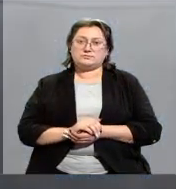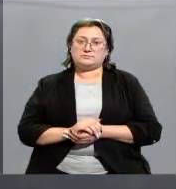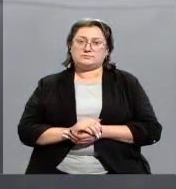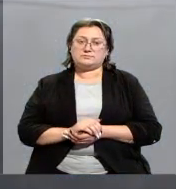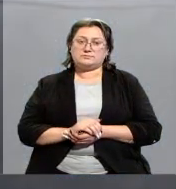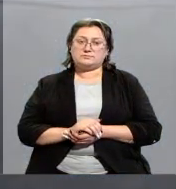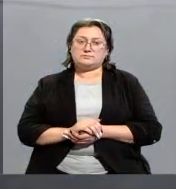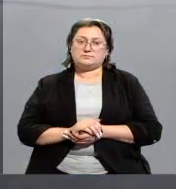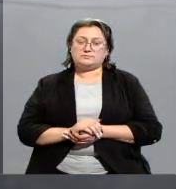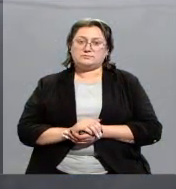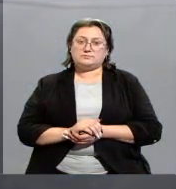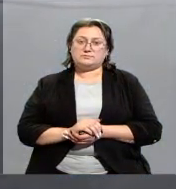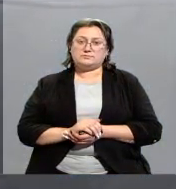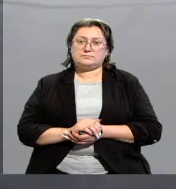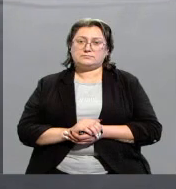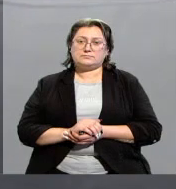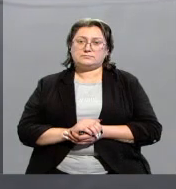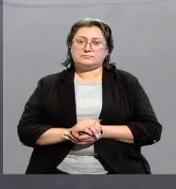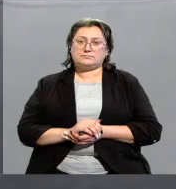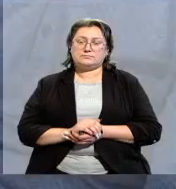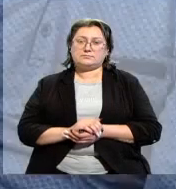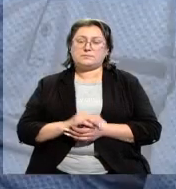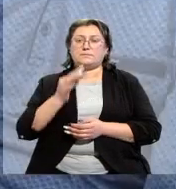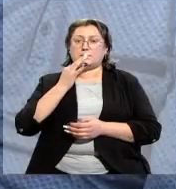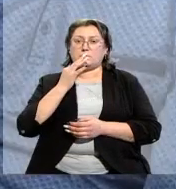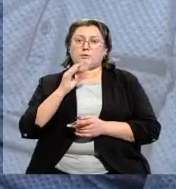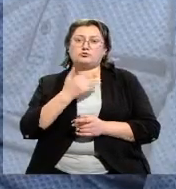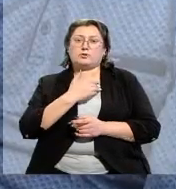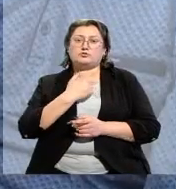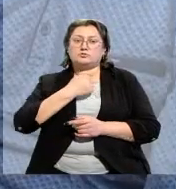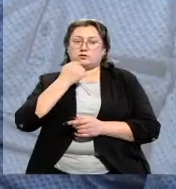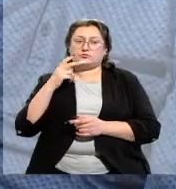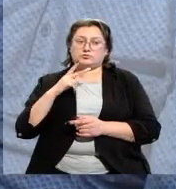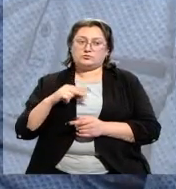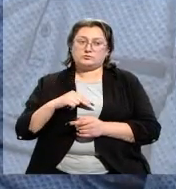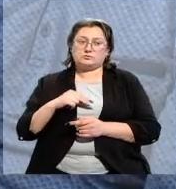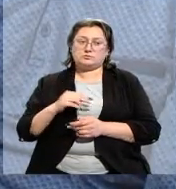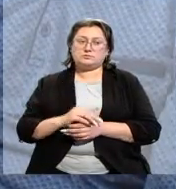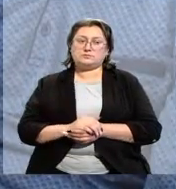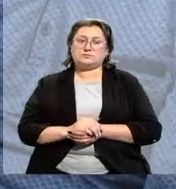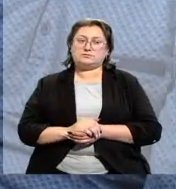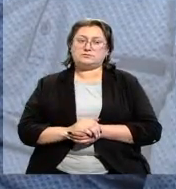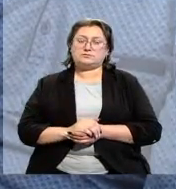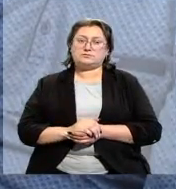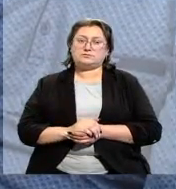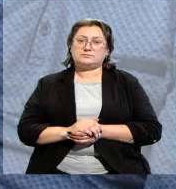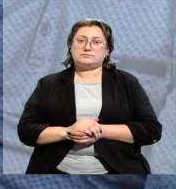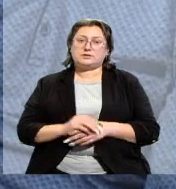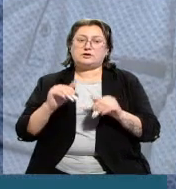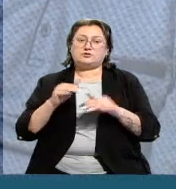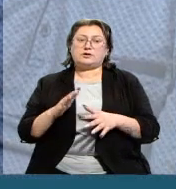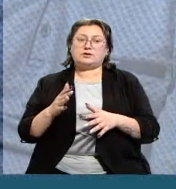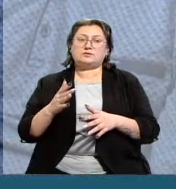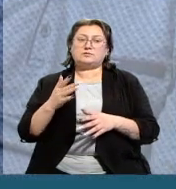мен оларға қызығам дейді. Бауырының бар екен, олар сезіне мақтанбайды деп соны айтып келген еді. Сонда түсіндім,